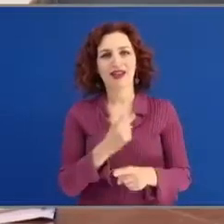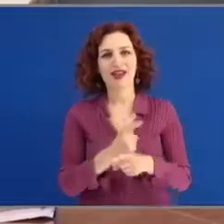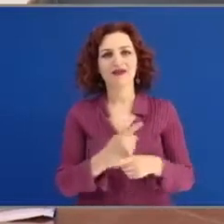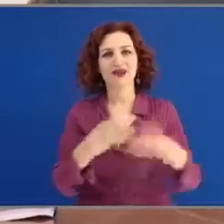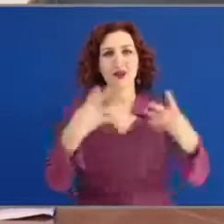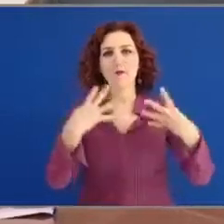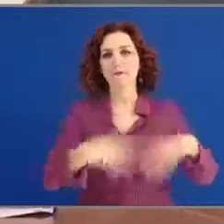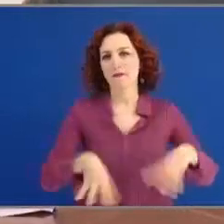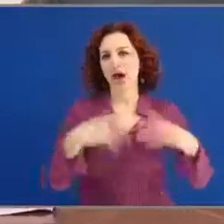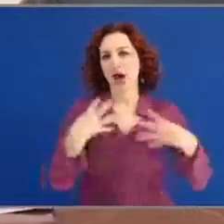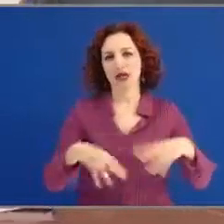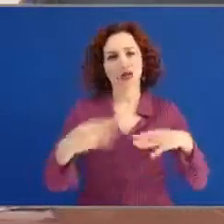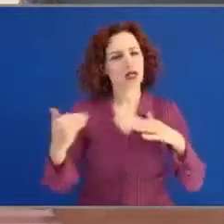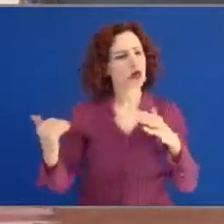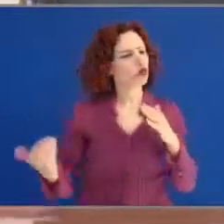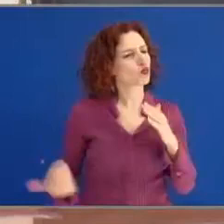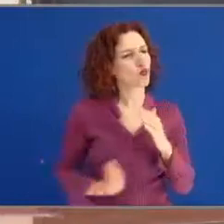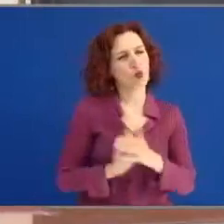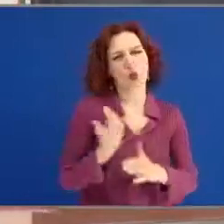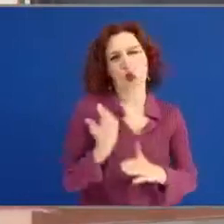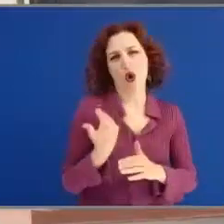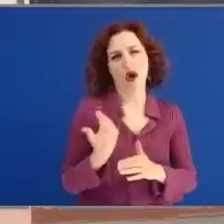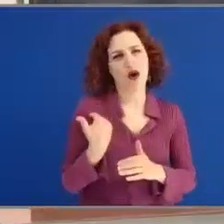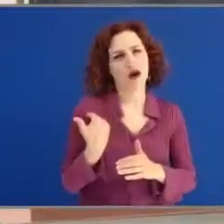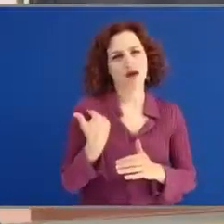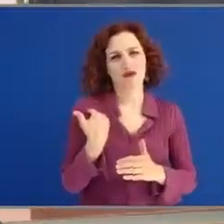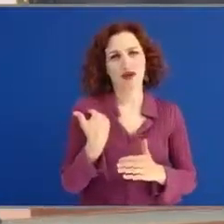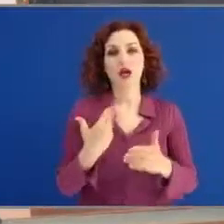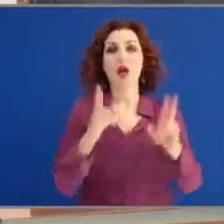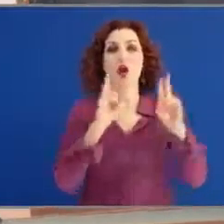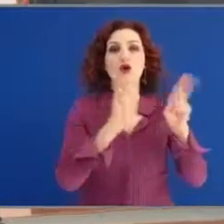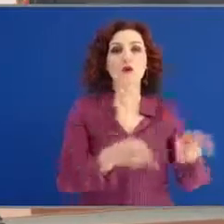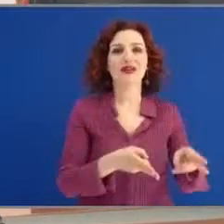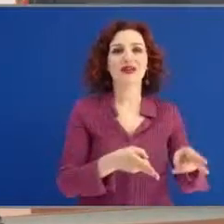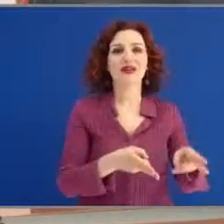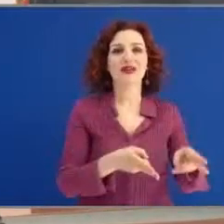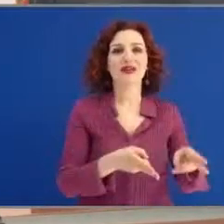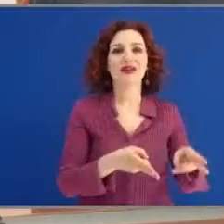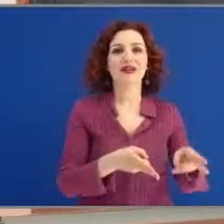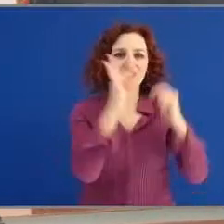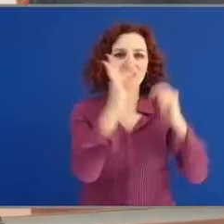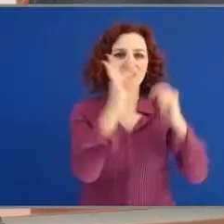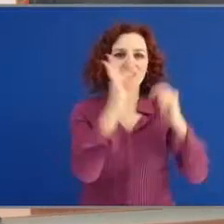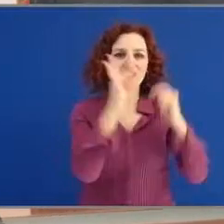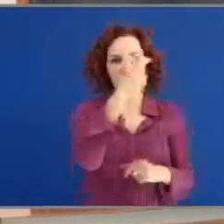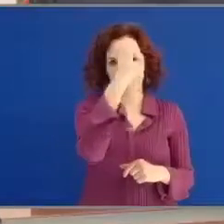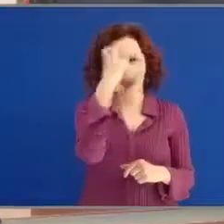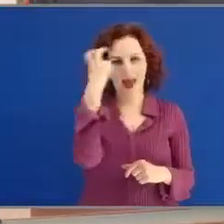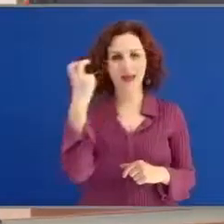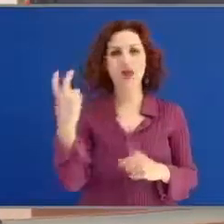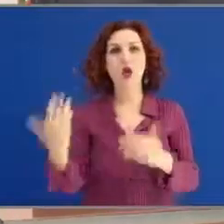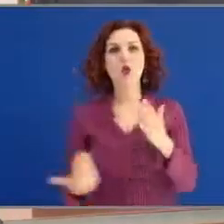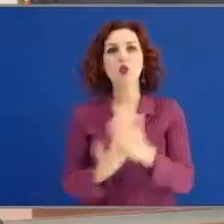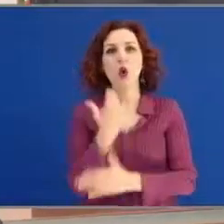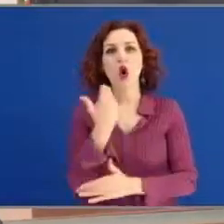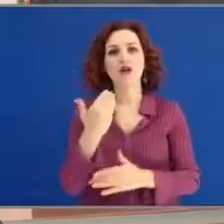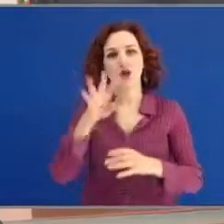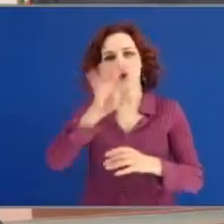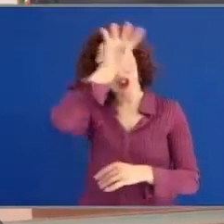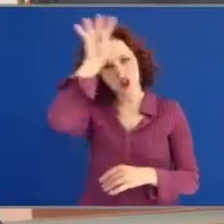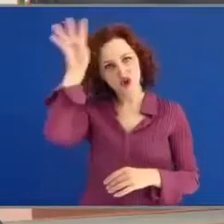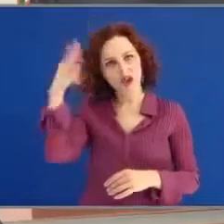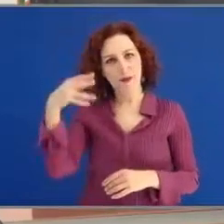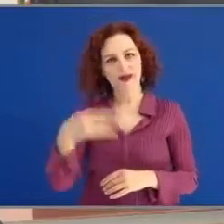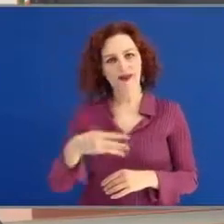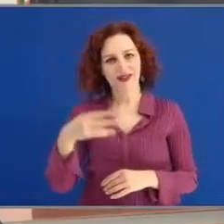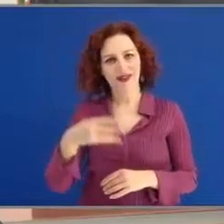ultima generazione per gli ospedali San Filippo Neri, per Nuovo Regina Margherita e per